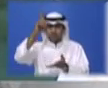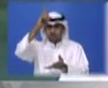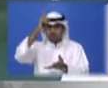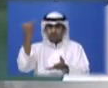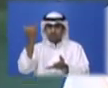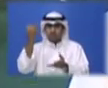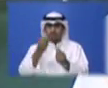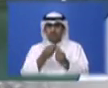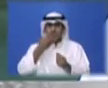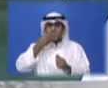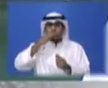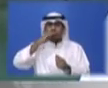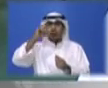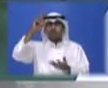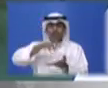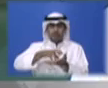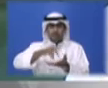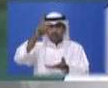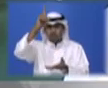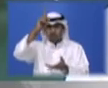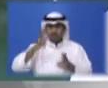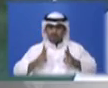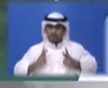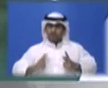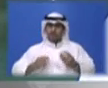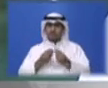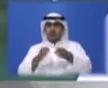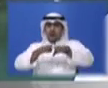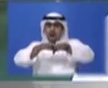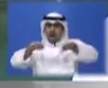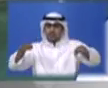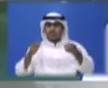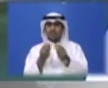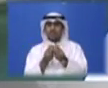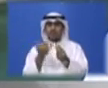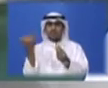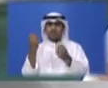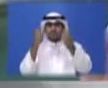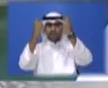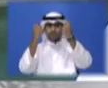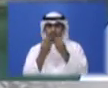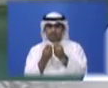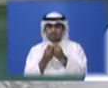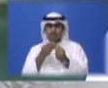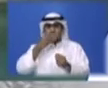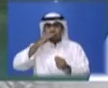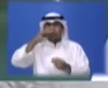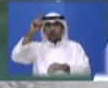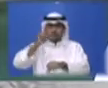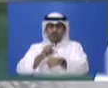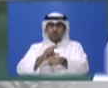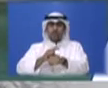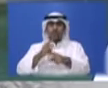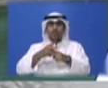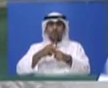وأقول نحمد الله على نعمة الأمن والأمان في الأردن، ونحمد الله على الدكتور حمد سفيرنا